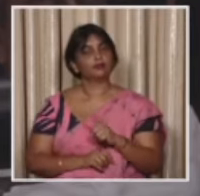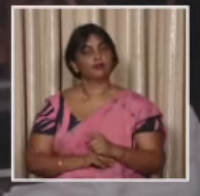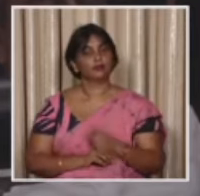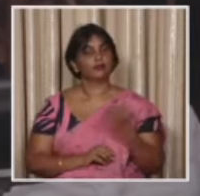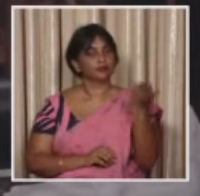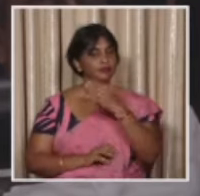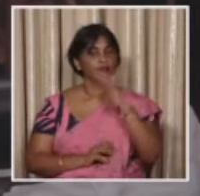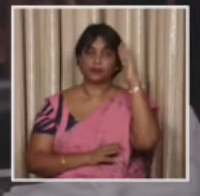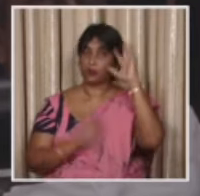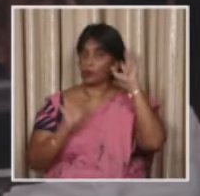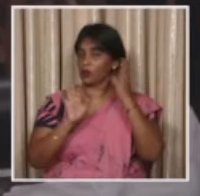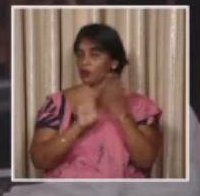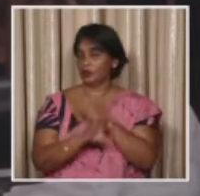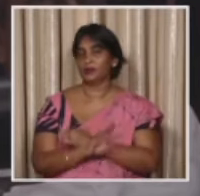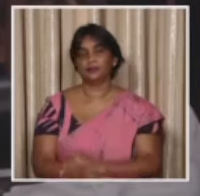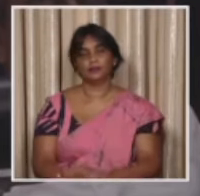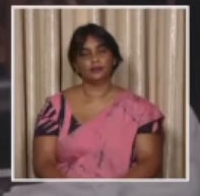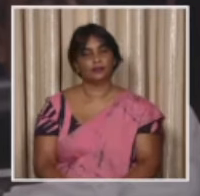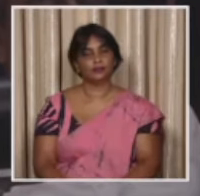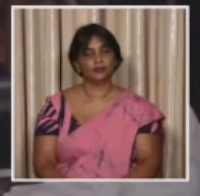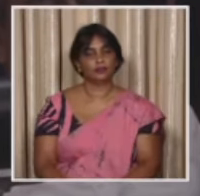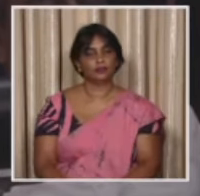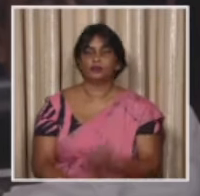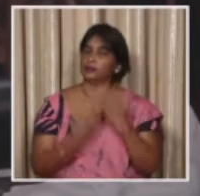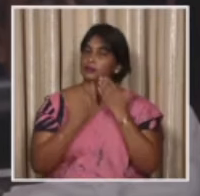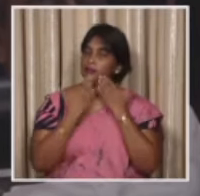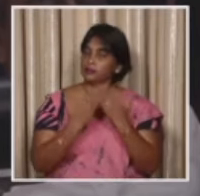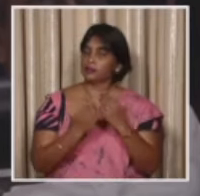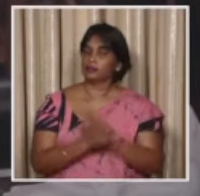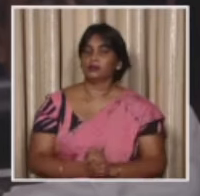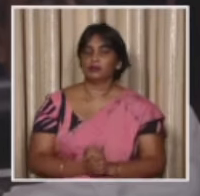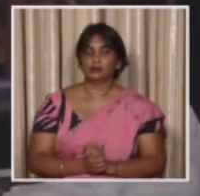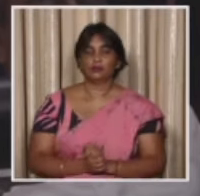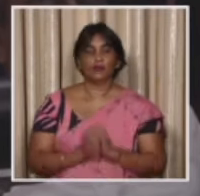කරනවා තමුන්නාසලා අත උස්සන්න පෙර ස්තුතියි ගරු මදුරු විතානගේ